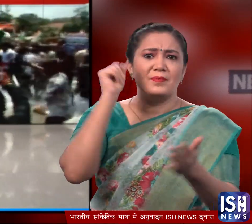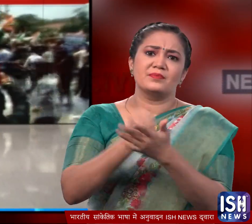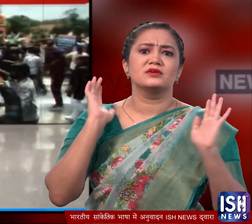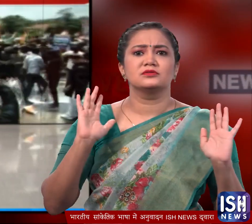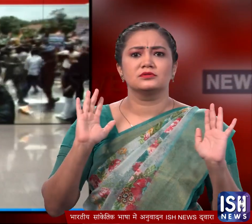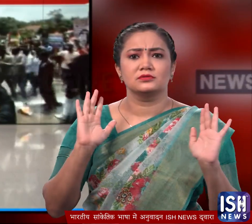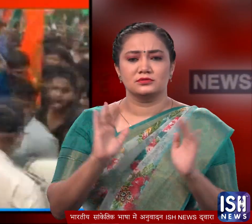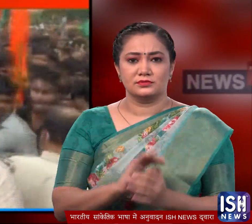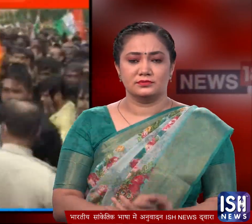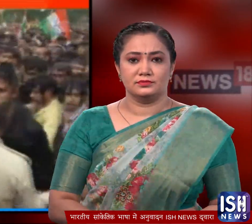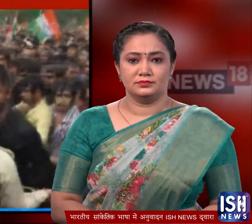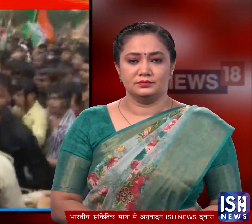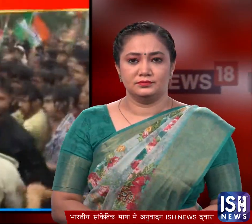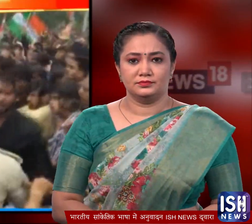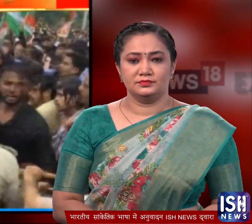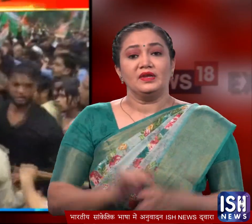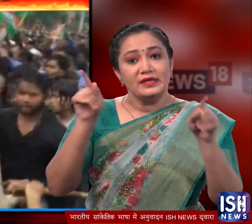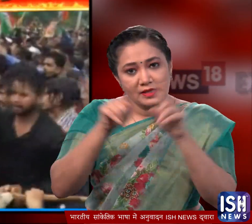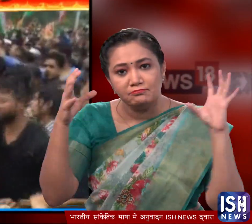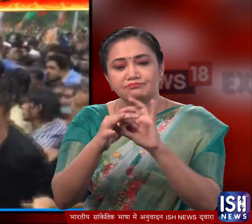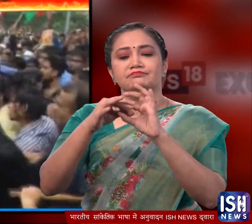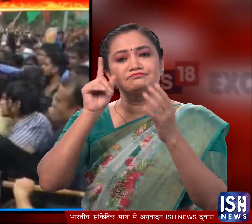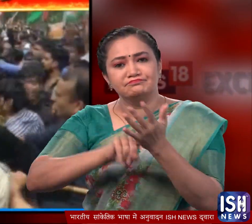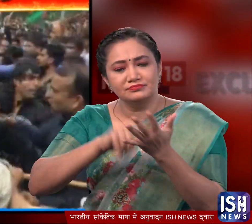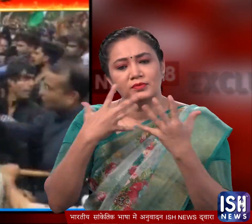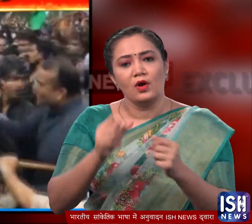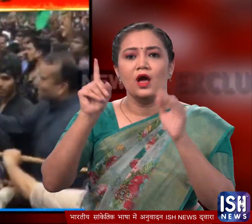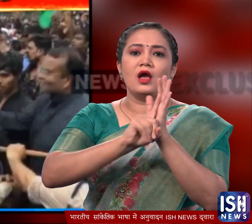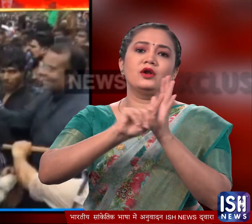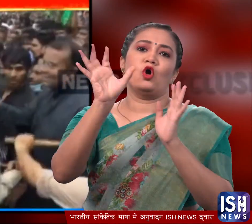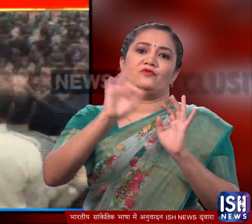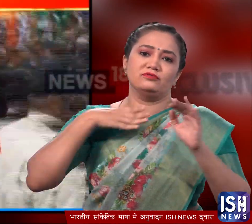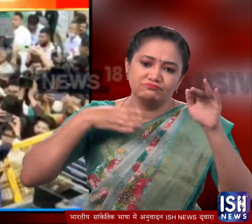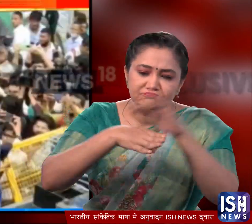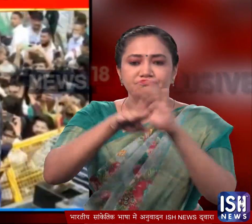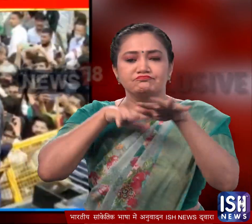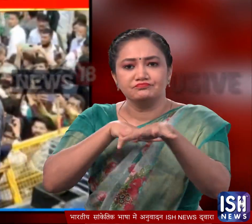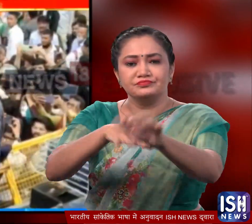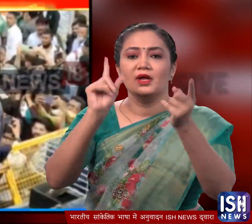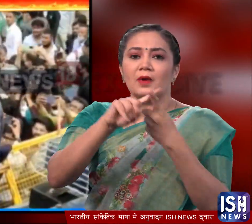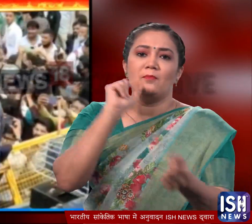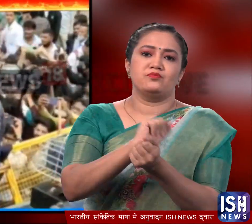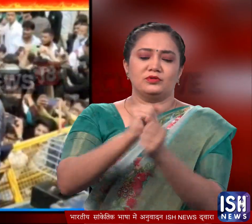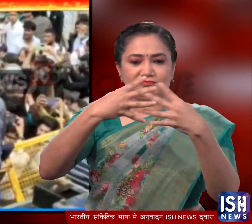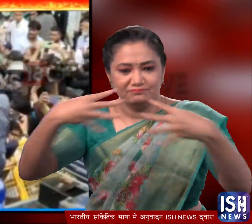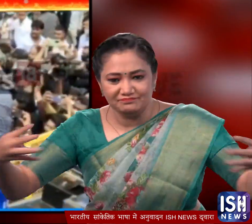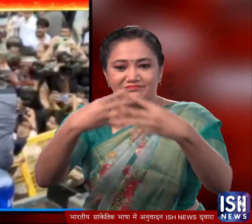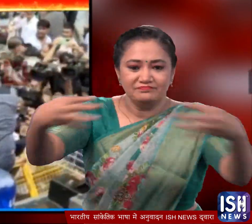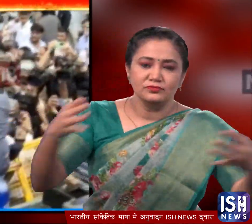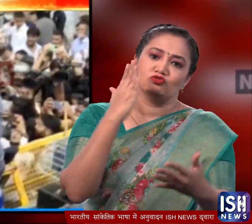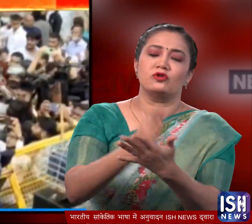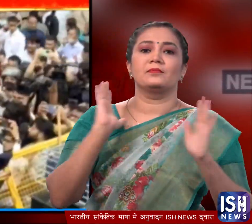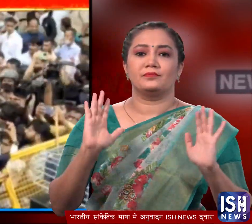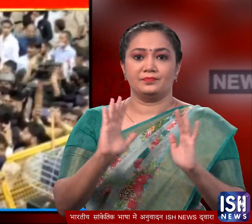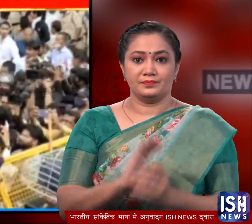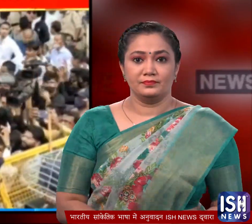रोक न लगाई जाए। और इसी मांग पर वो कलेक्टर के दफ्तर की तरफ बढ़ने लगे, लेकिन पुलिस ने बीच रास्ते में बैरिकेडिंग कर उन्हें